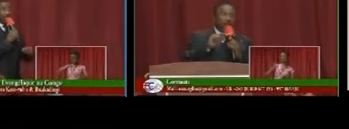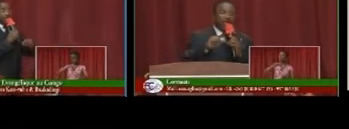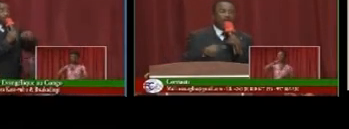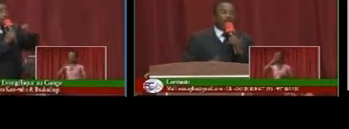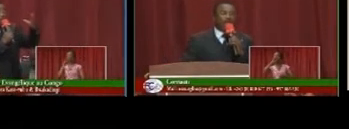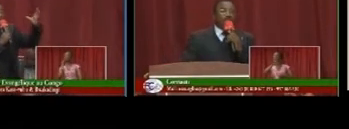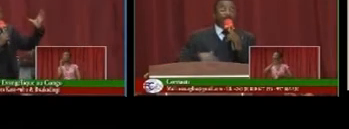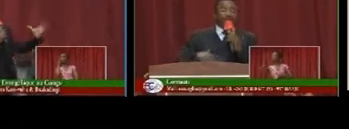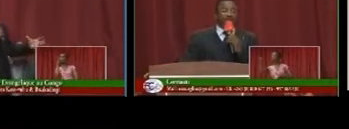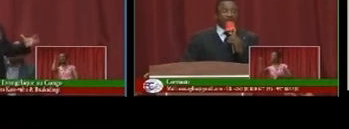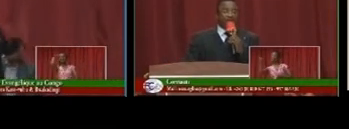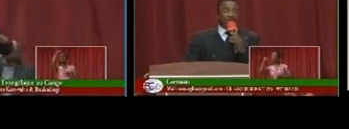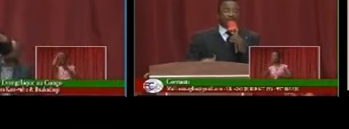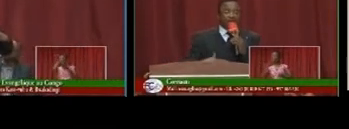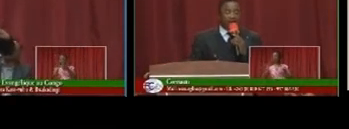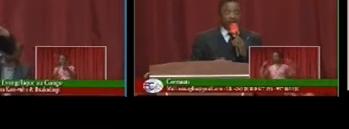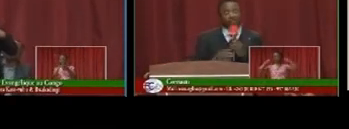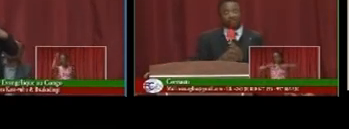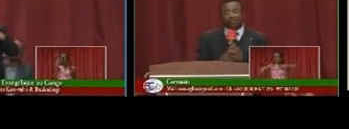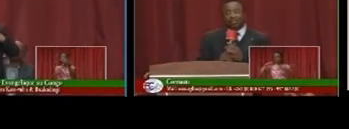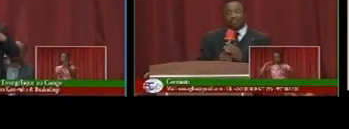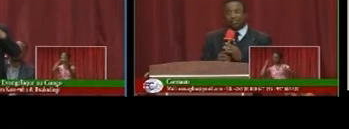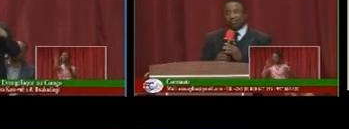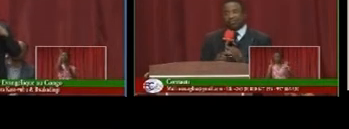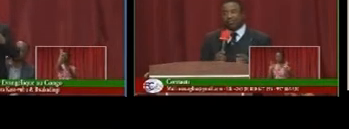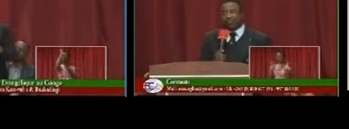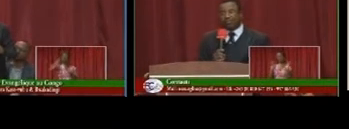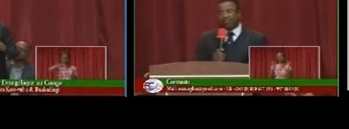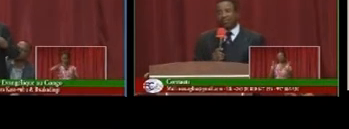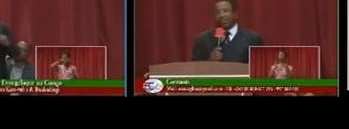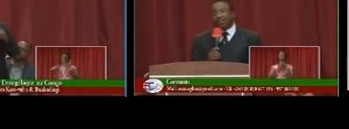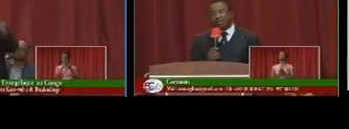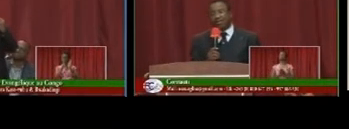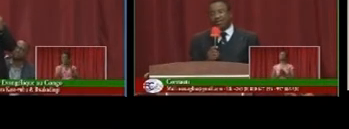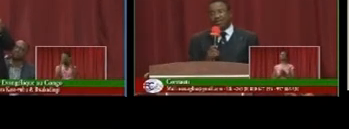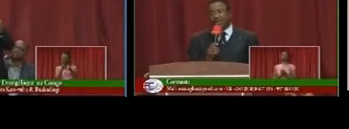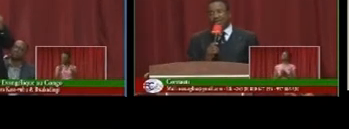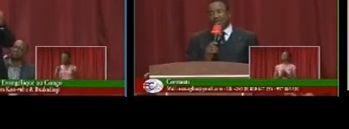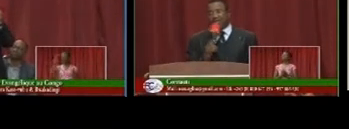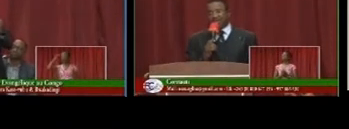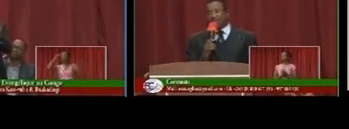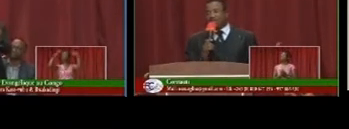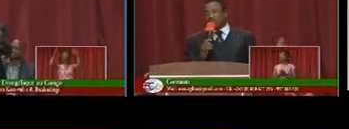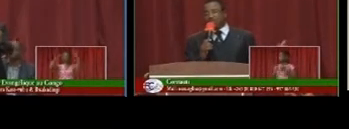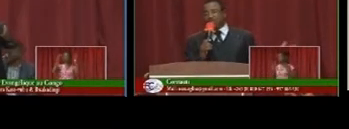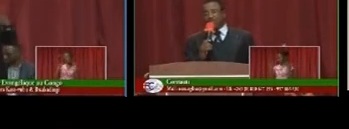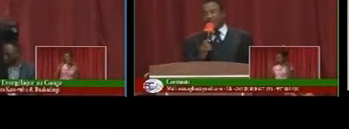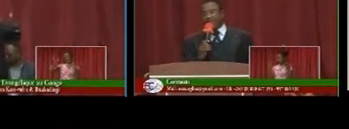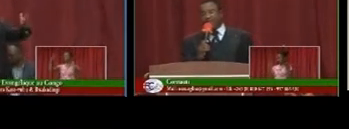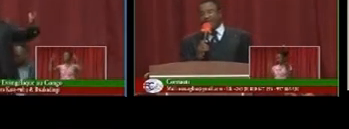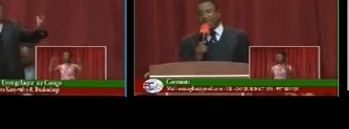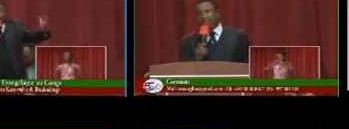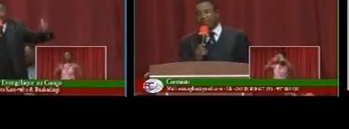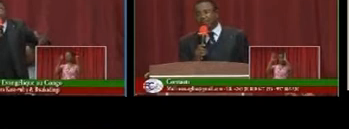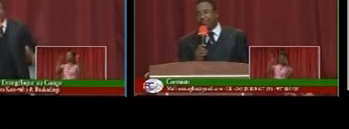Nicolaïtes. C'était des gens qui avaient une théorie de domination. C'est ce qu'on voit aujourd'hui. C'est ce qu'on voit